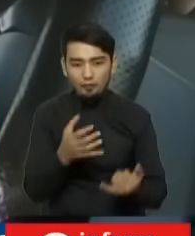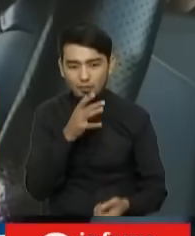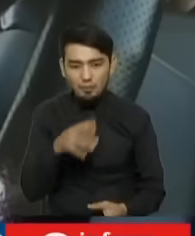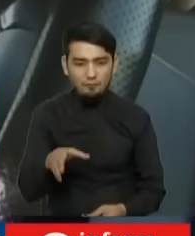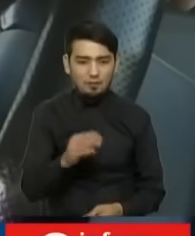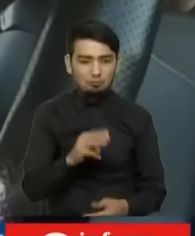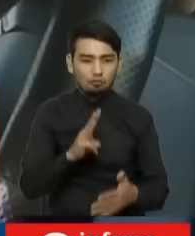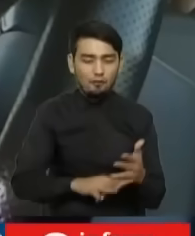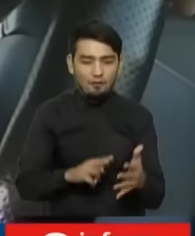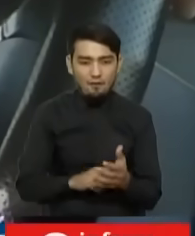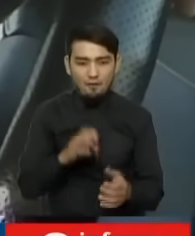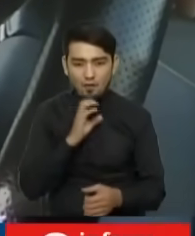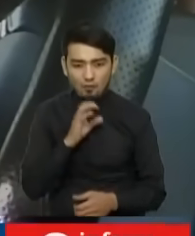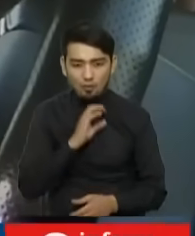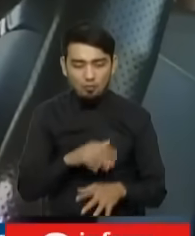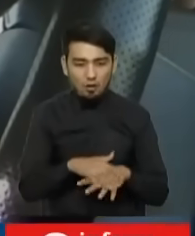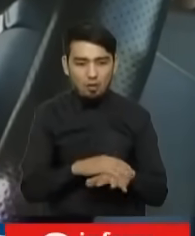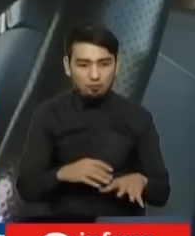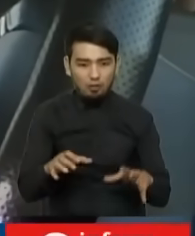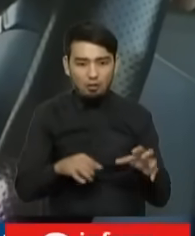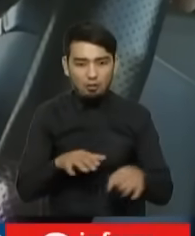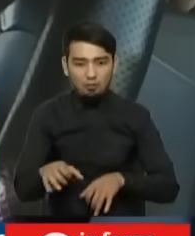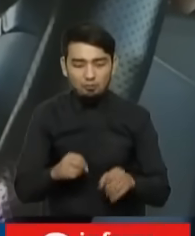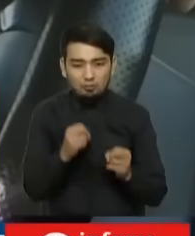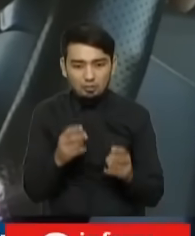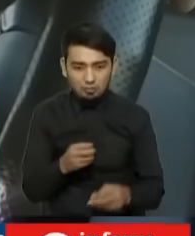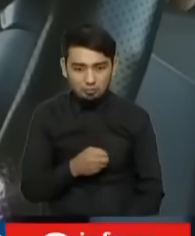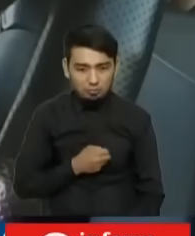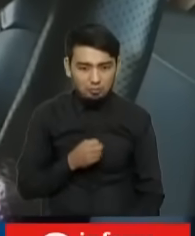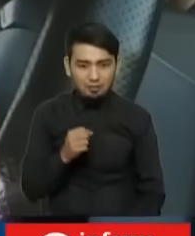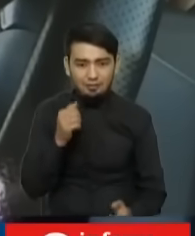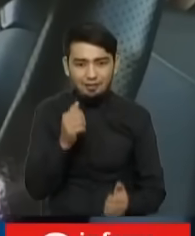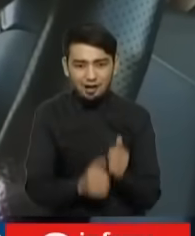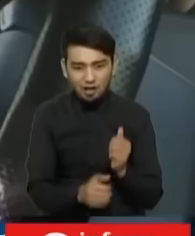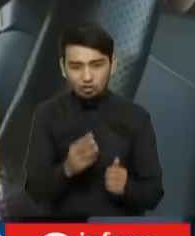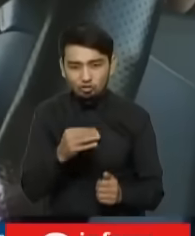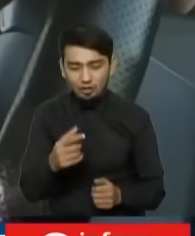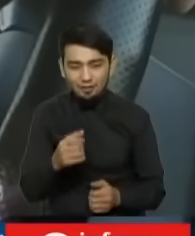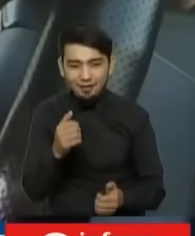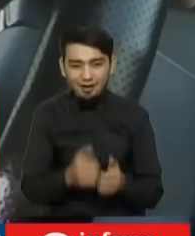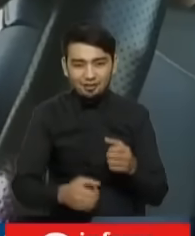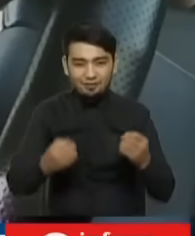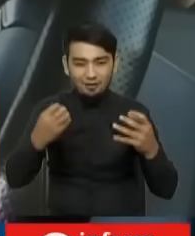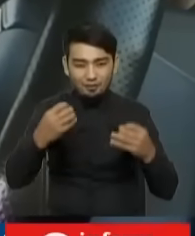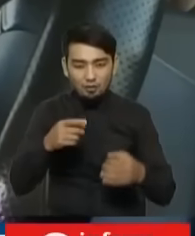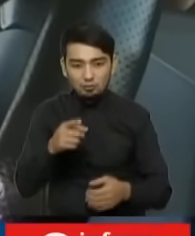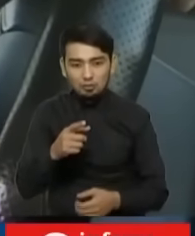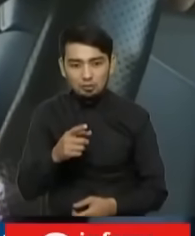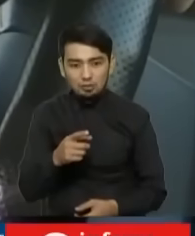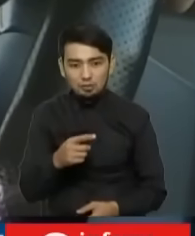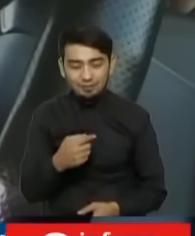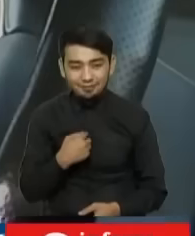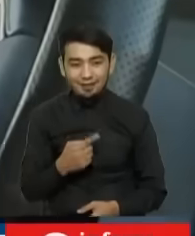салу тонаватыр ғой енді сөздің ашығы былай. Ақшада штраф каждый светофорға жеткенше